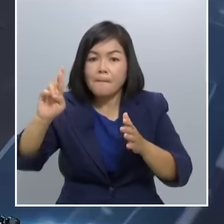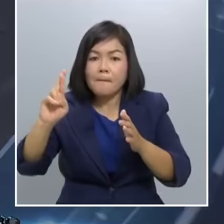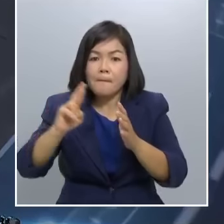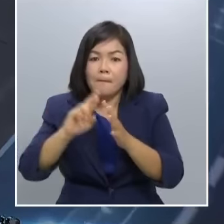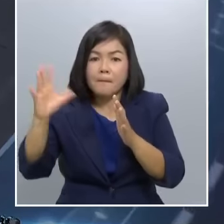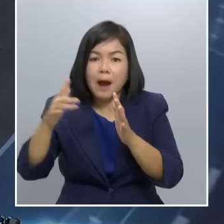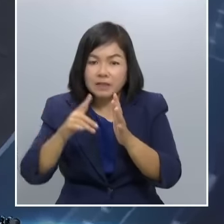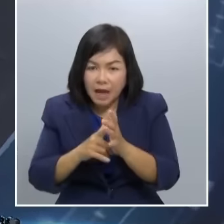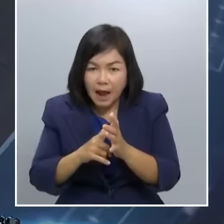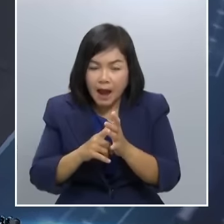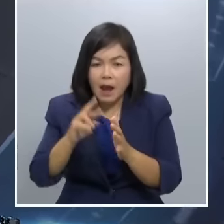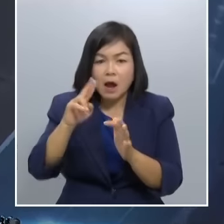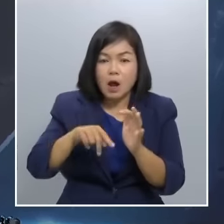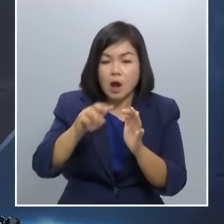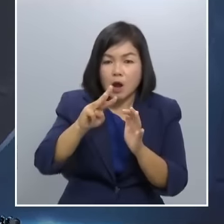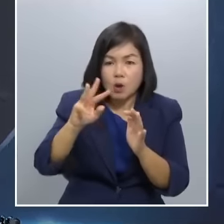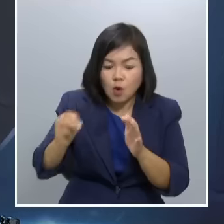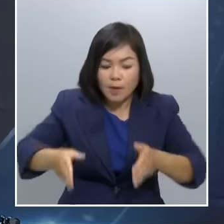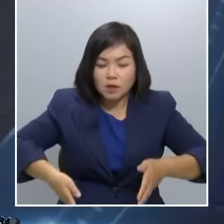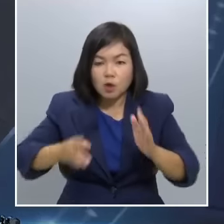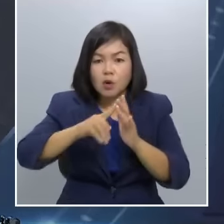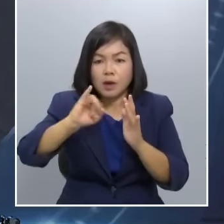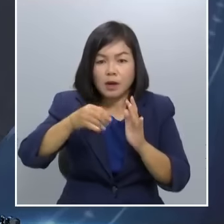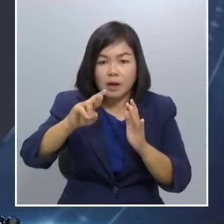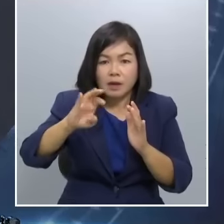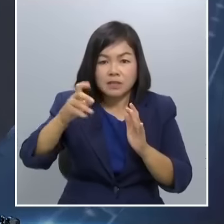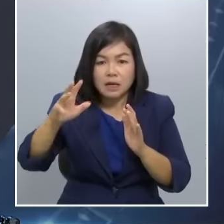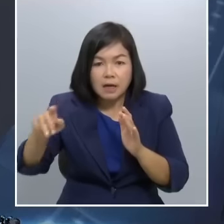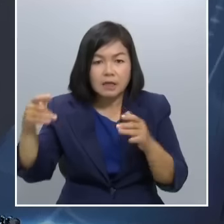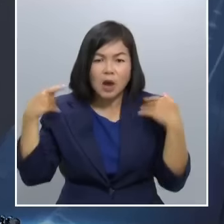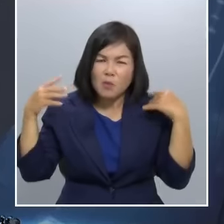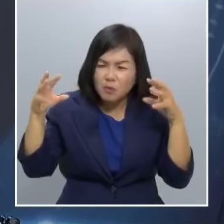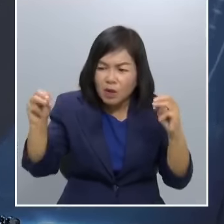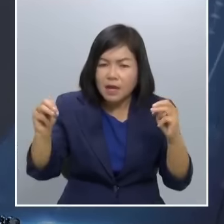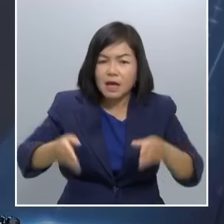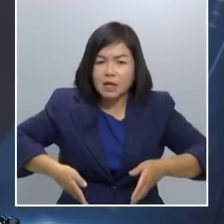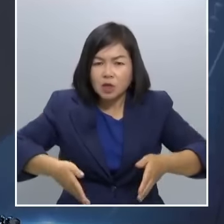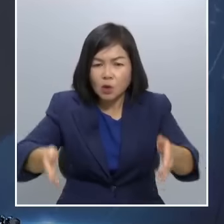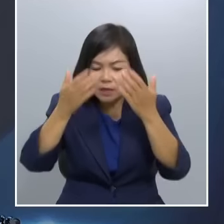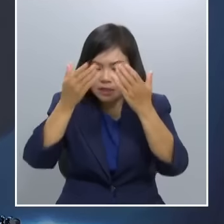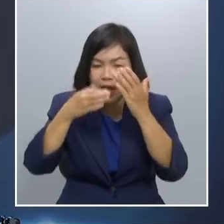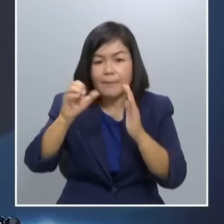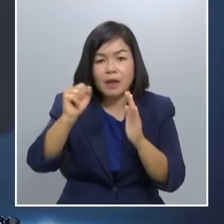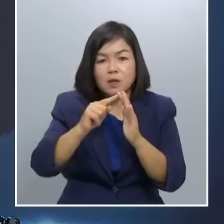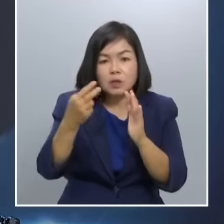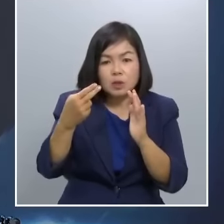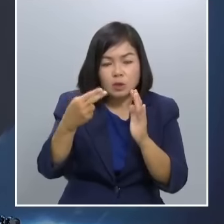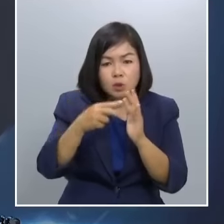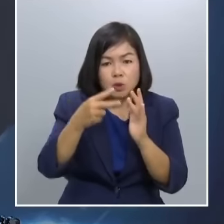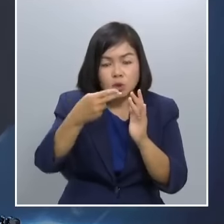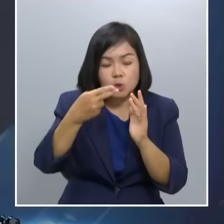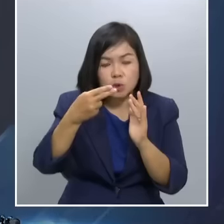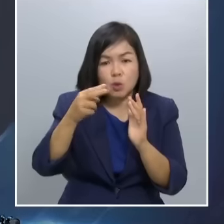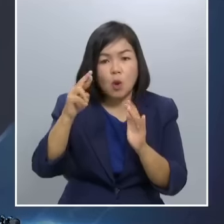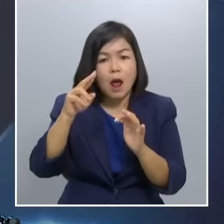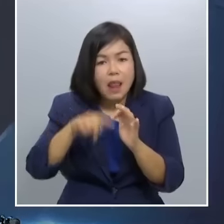ประชาร่วมใจ 43/1ถนนเจริญพัฒนาตลาดกีบหมูนะครับถนนสุเหล่าคลอง 1ซอย 7แยก 1นะครับถนนสุเหร่าคลอง1ซอย